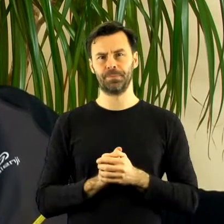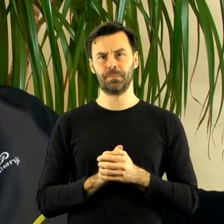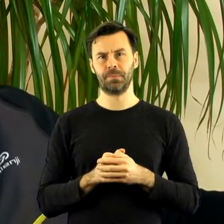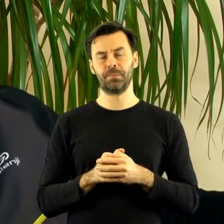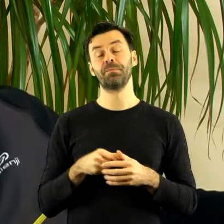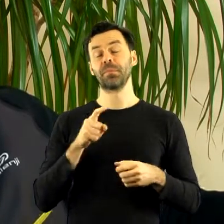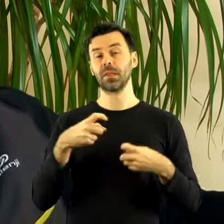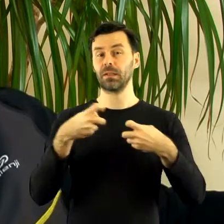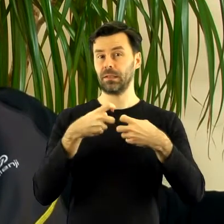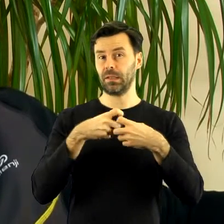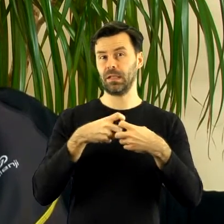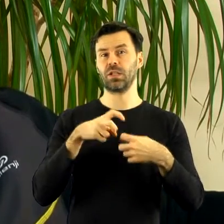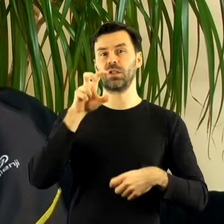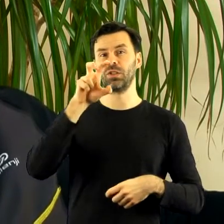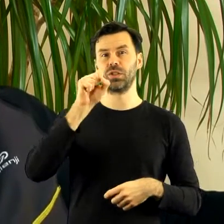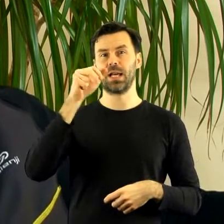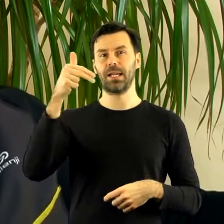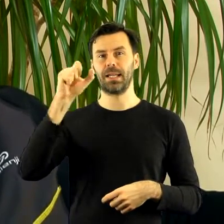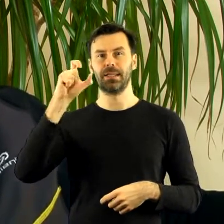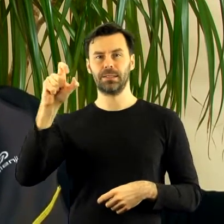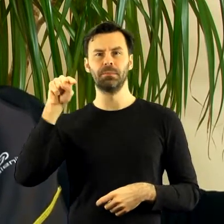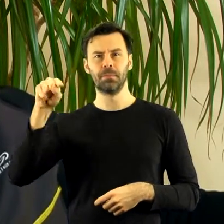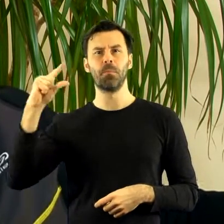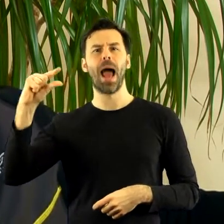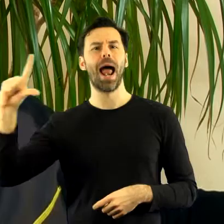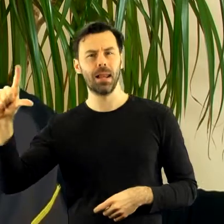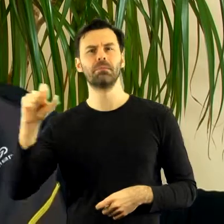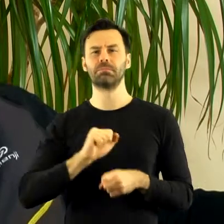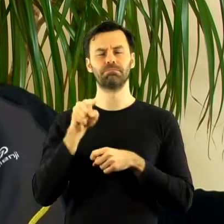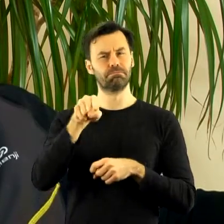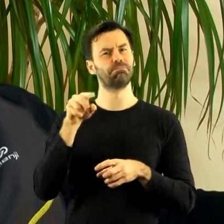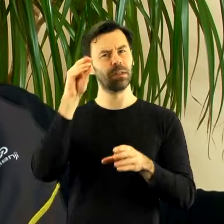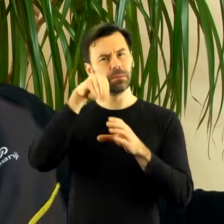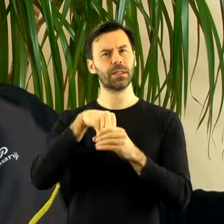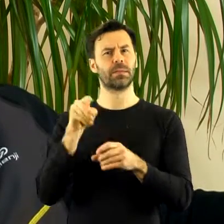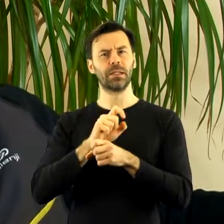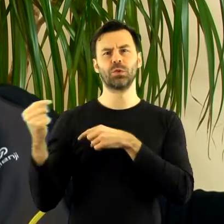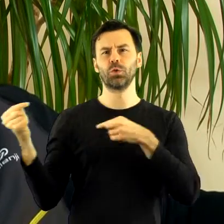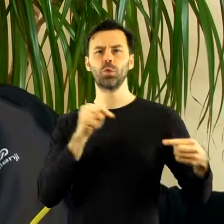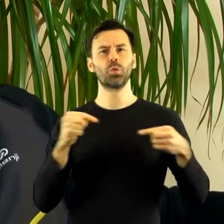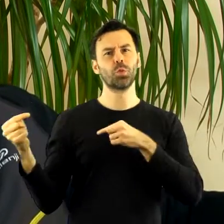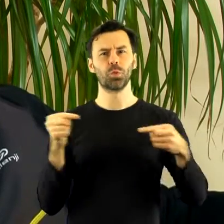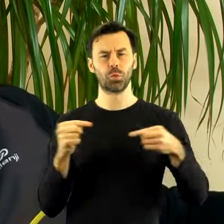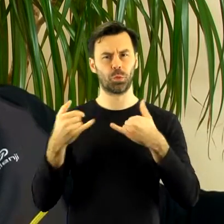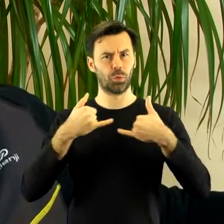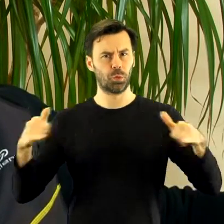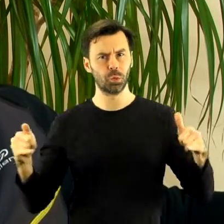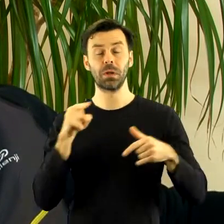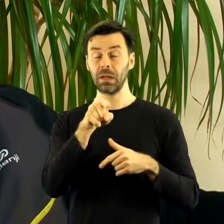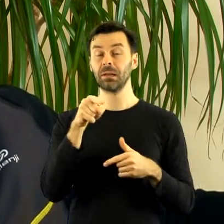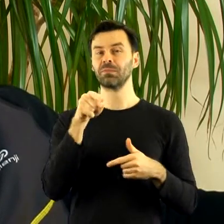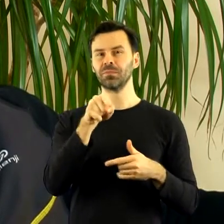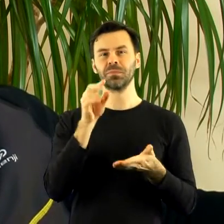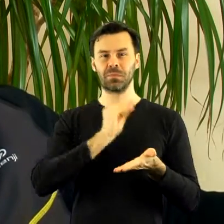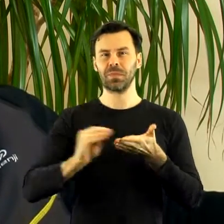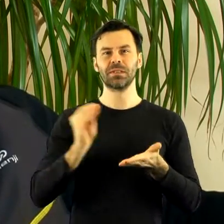Jest taka strona Czaniec. Ta strona również ma forum. Głównie na tym forum